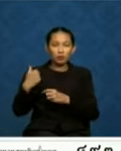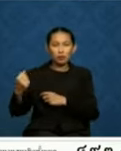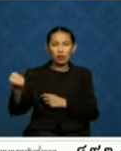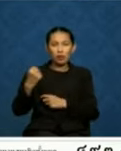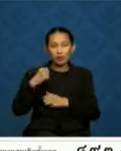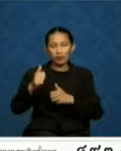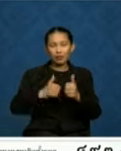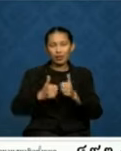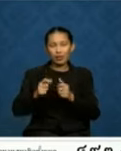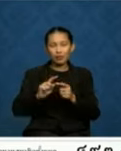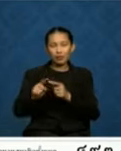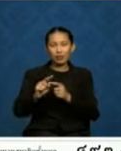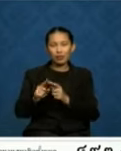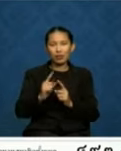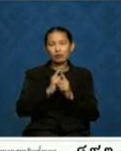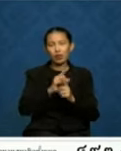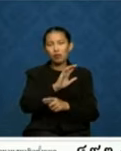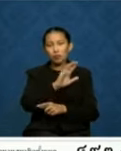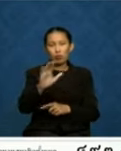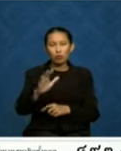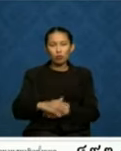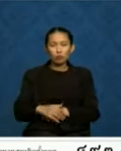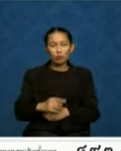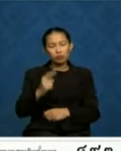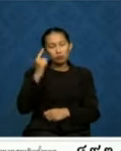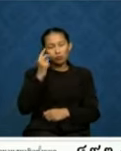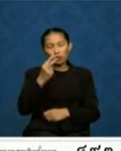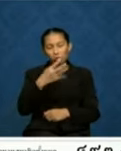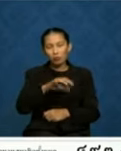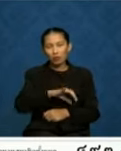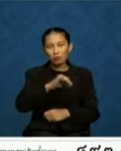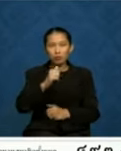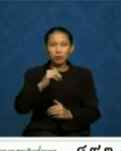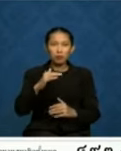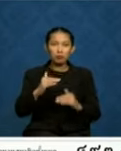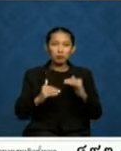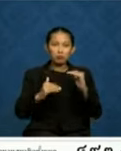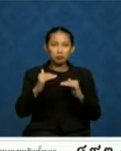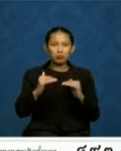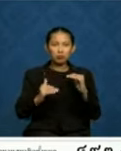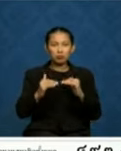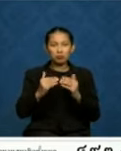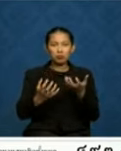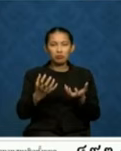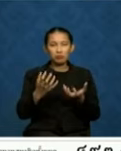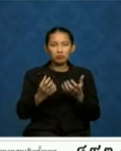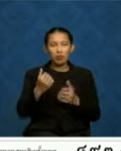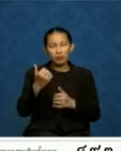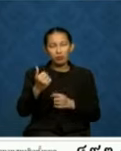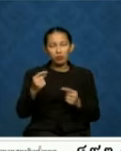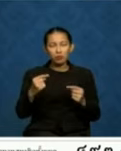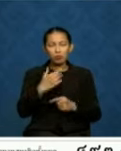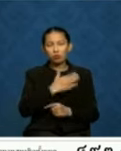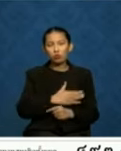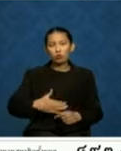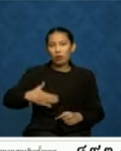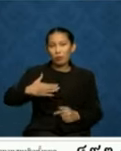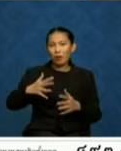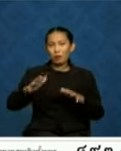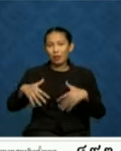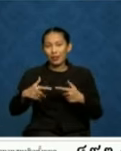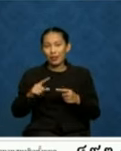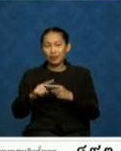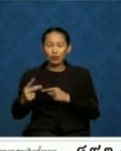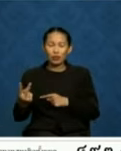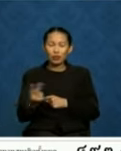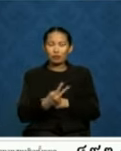แข่งขันตามสมควรนะครับก็หน้าที่จะหาความสมดุลนะครับระหว่างเรื่องของสุขภาพกับเรื่องของรายได้ที่ส่